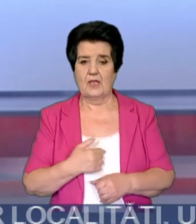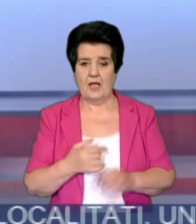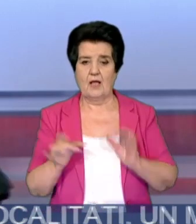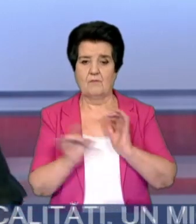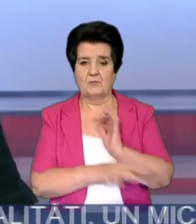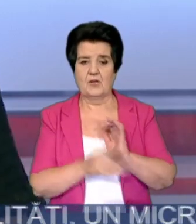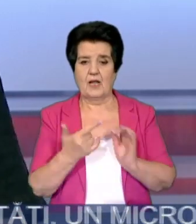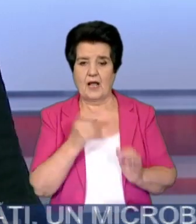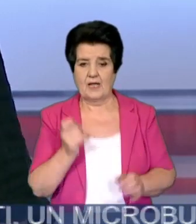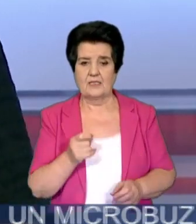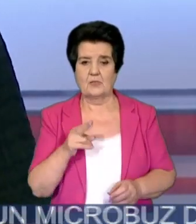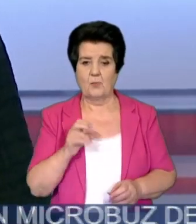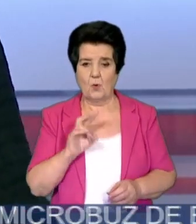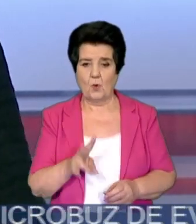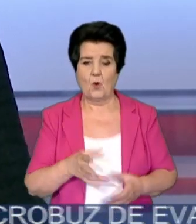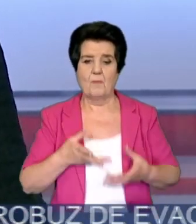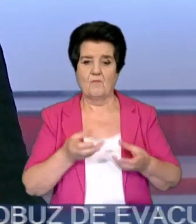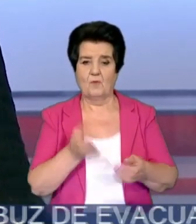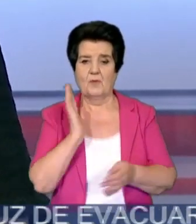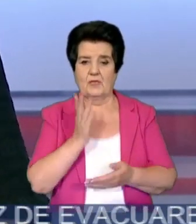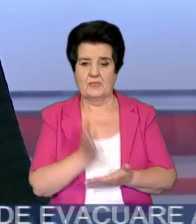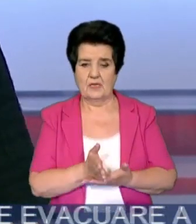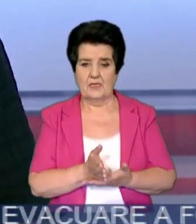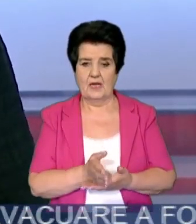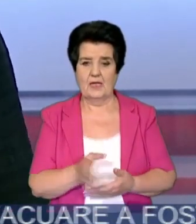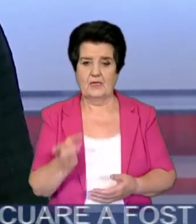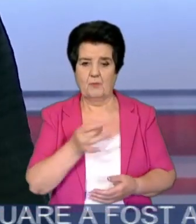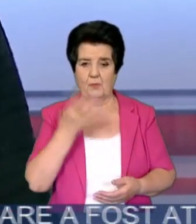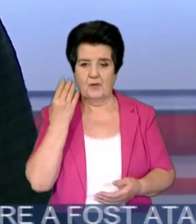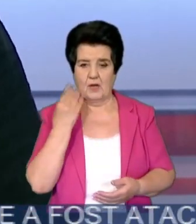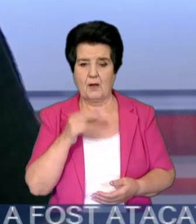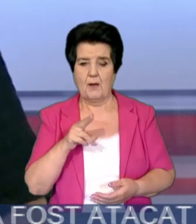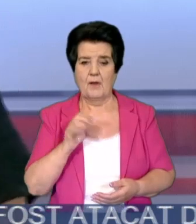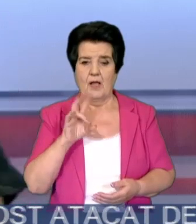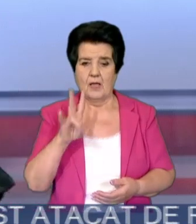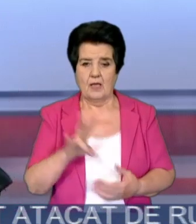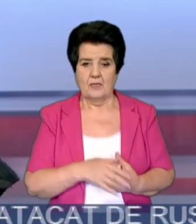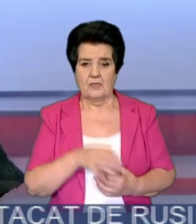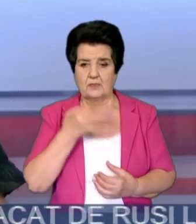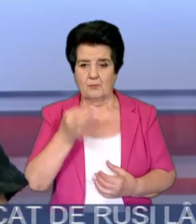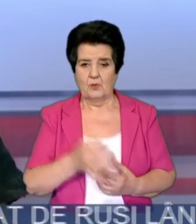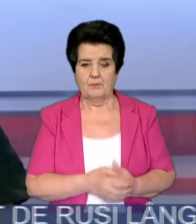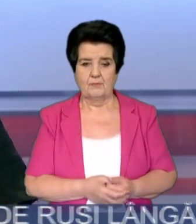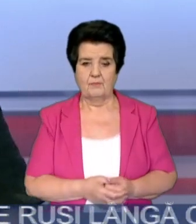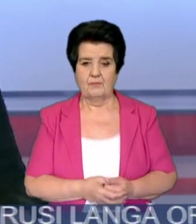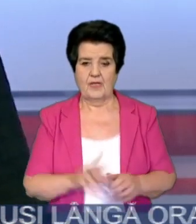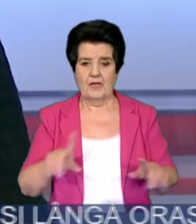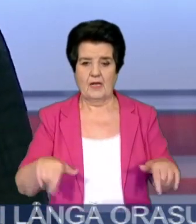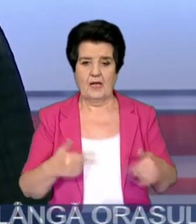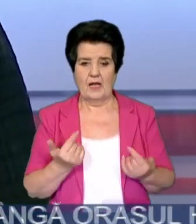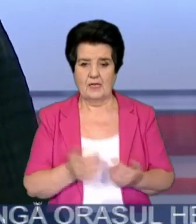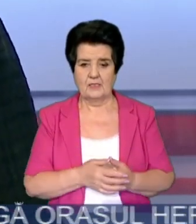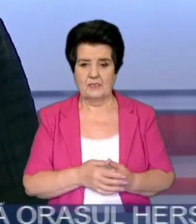pentru că Gazpromul poate influența indirect prețul în Republica Moldova prin, spunem, crearea